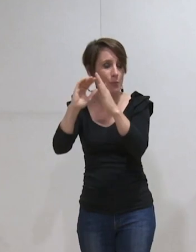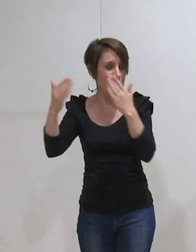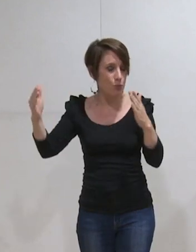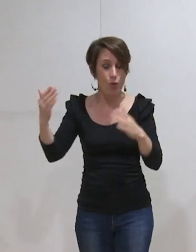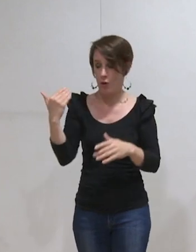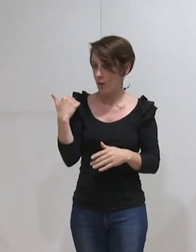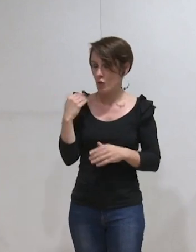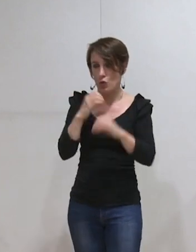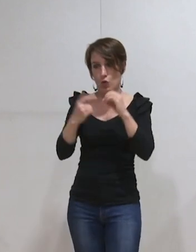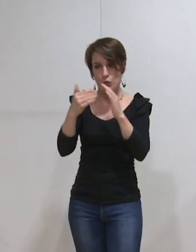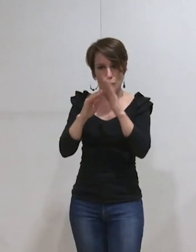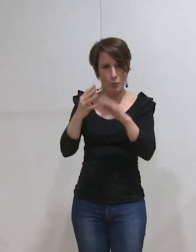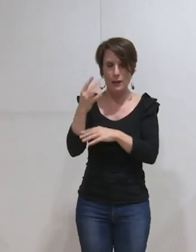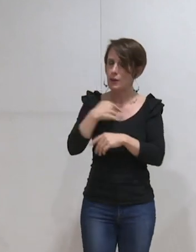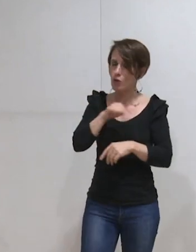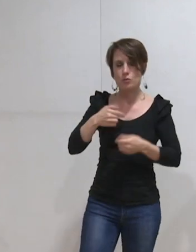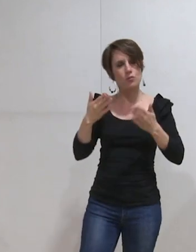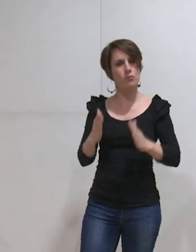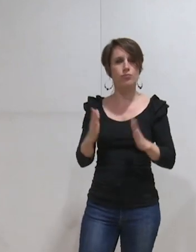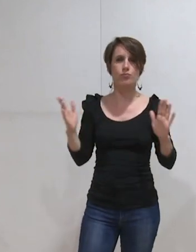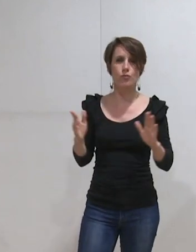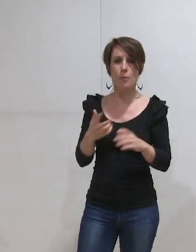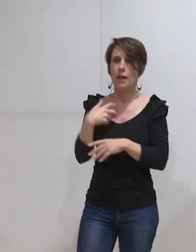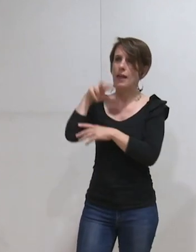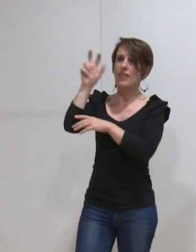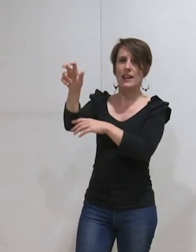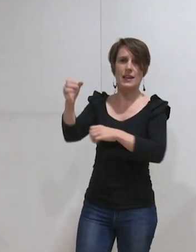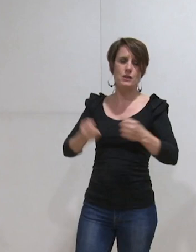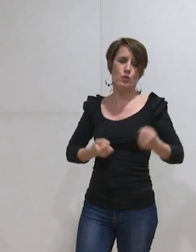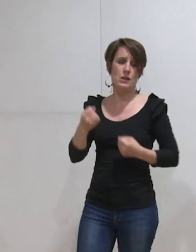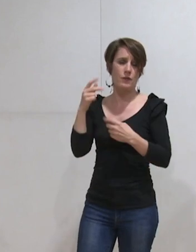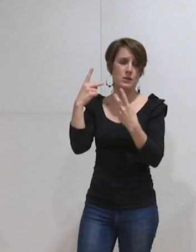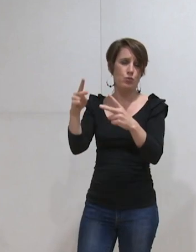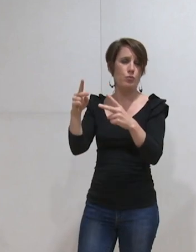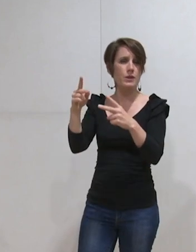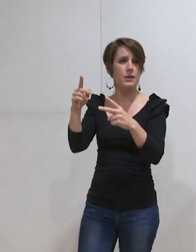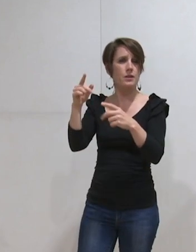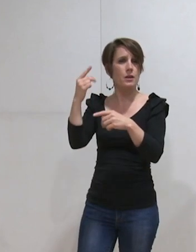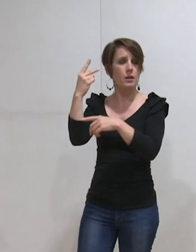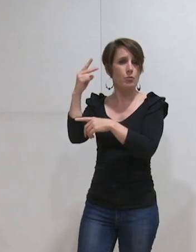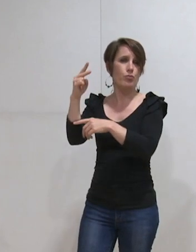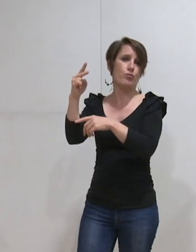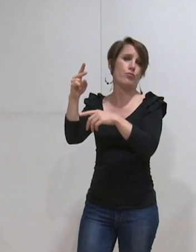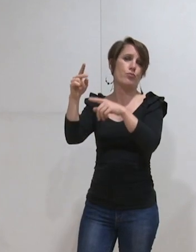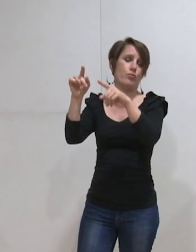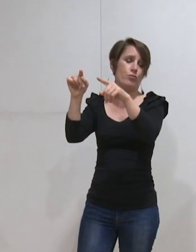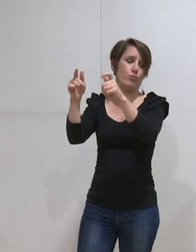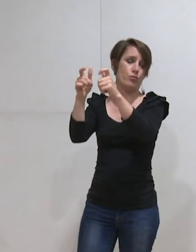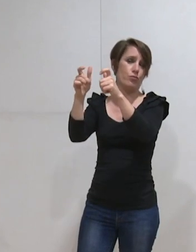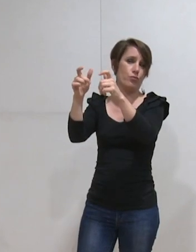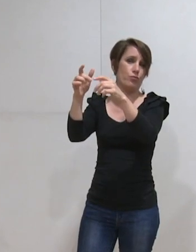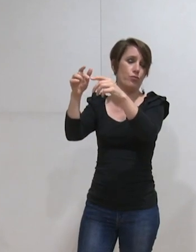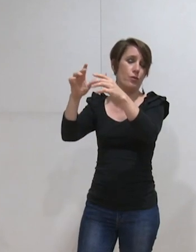donc délibéré pour mettre fin de manière anticipée à la délégation de service public d'exploitation et d'entretien des équipements Alpexpo liant la ville de